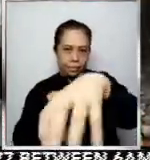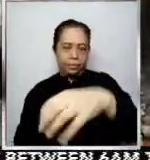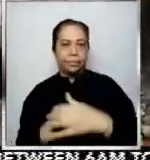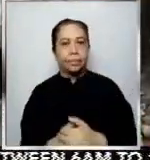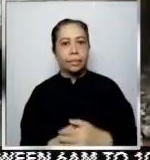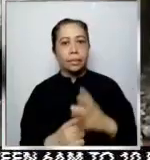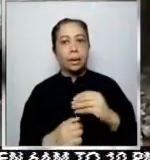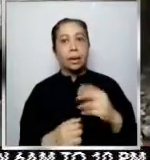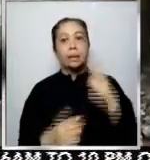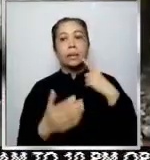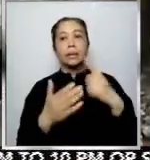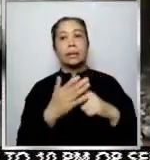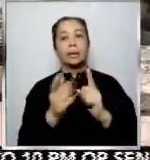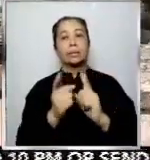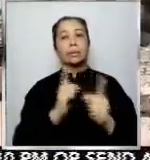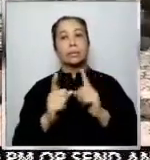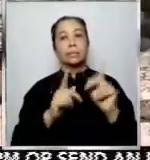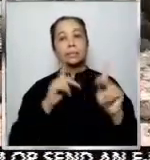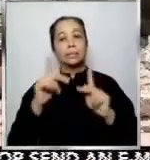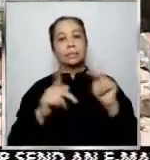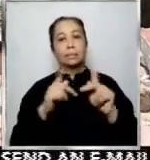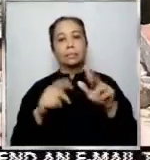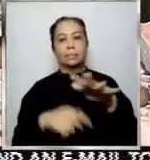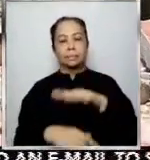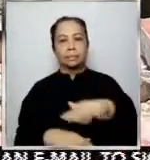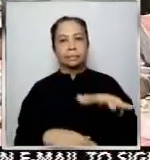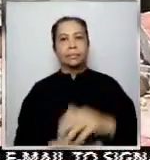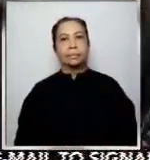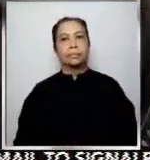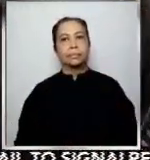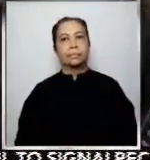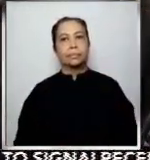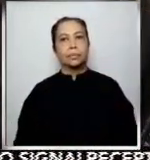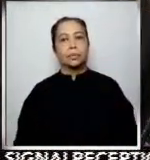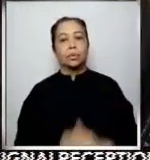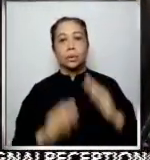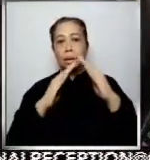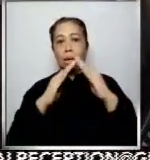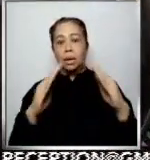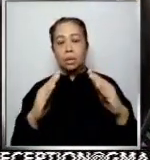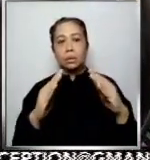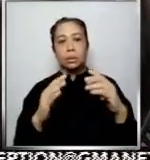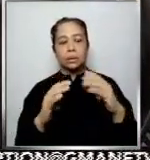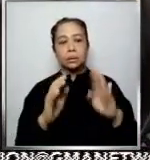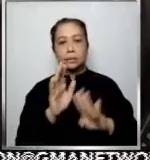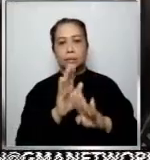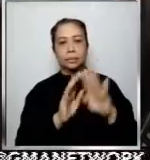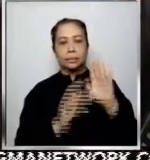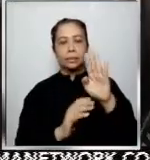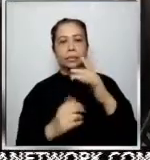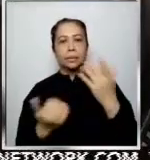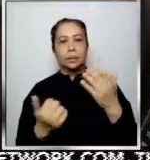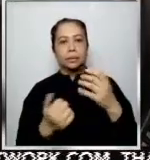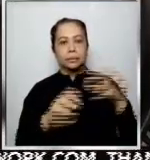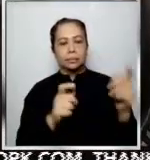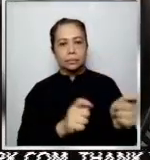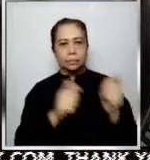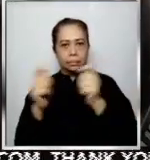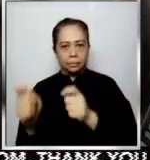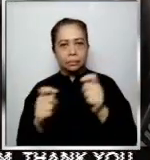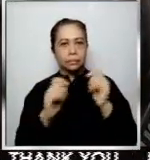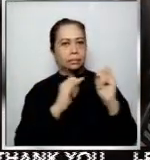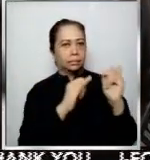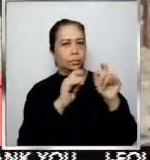kakausapin ang mga nakatira sa mga ito. Yung Housing Development and Resettlement Department ay in-instruct na rin para mabigyan din